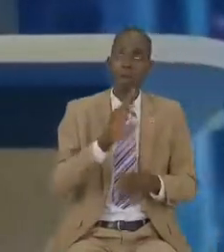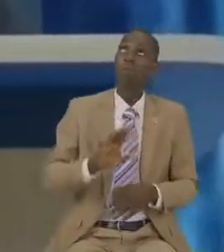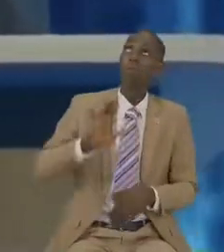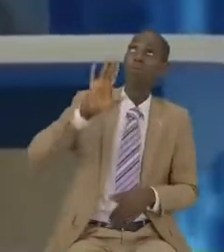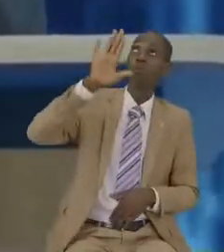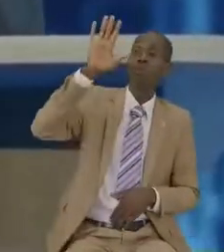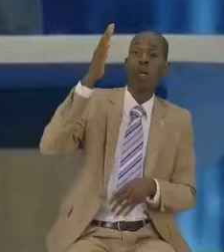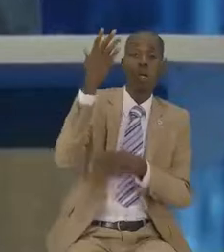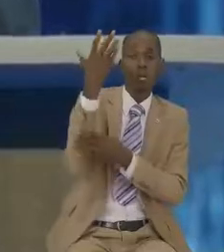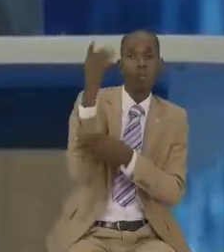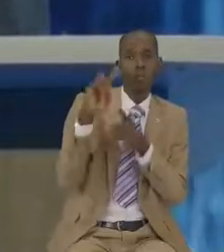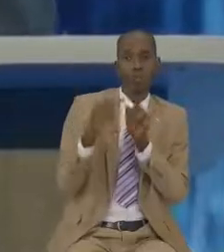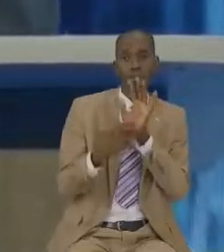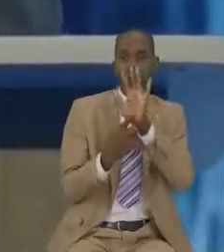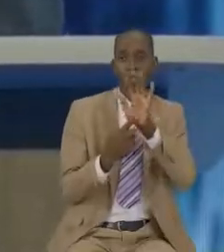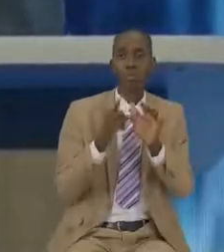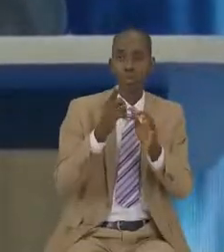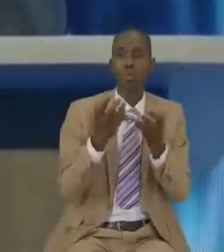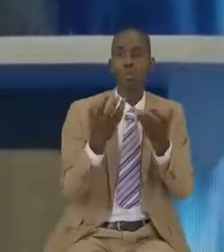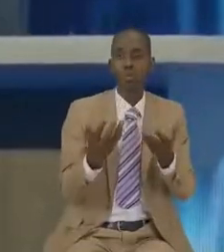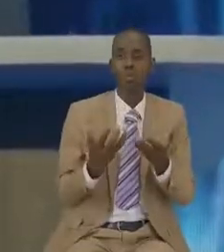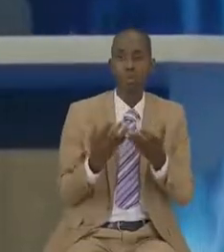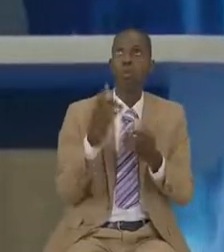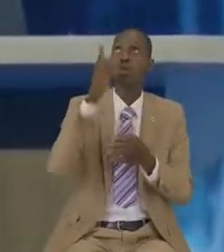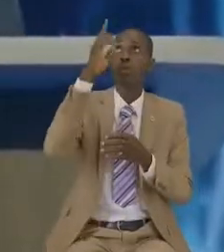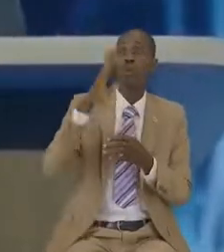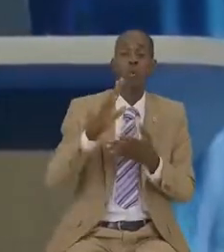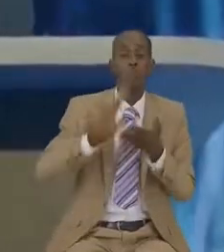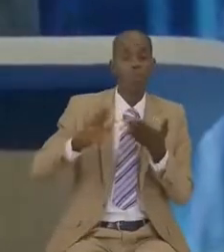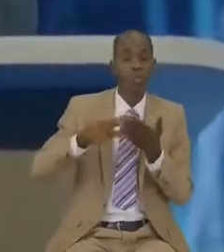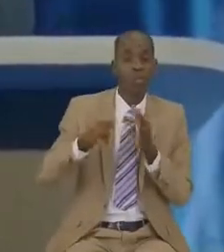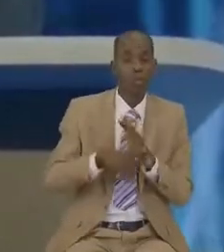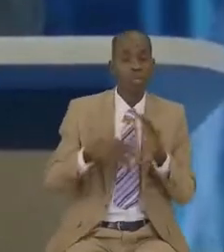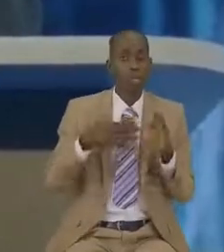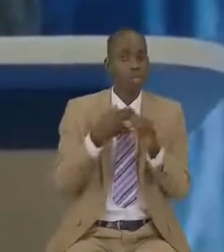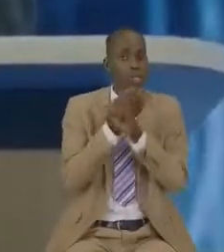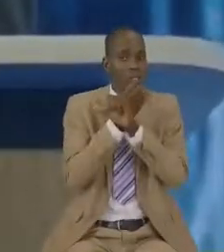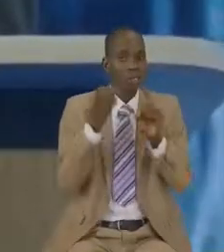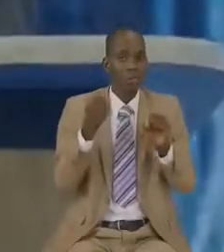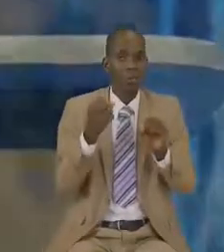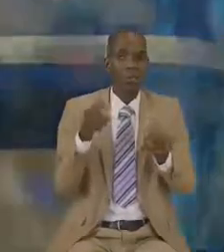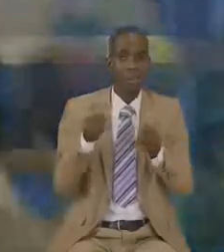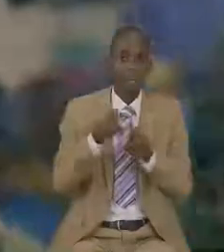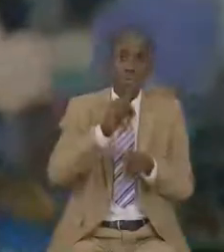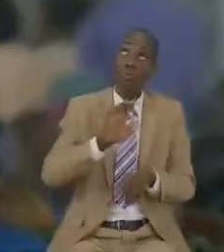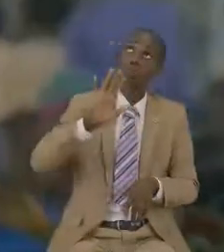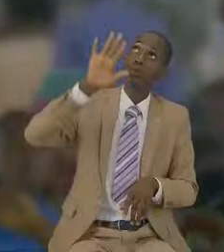cette libération, pour ce pardon, pour ce salut, partout où tu es. Lève ta main